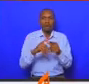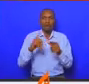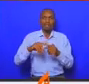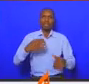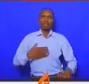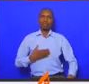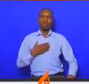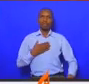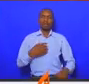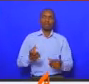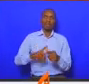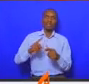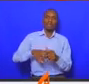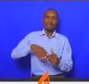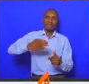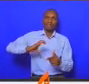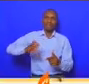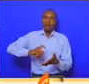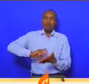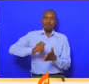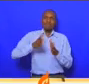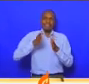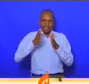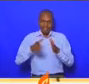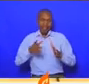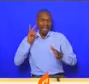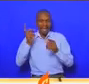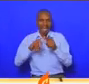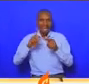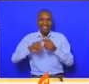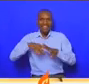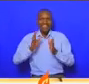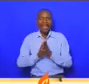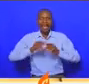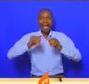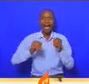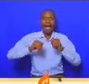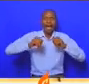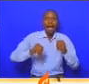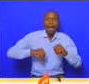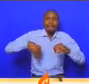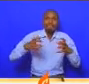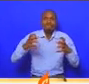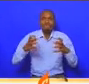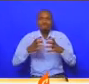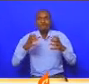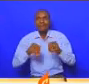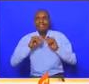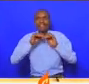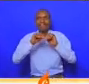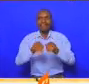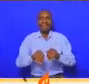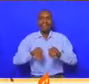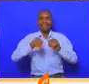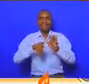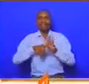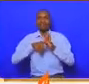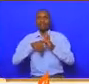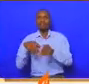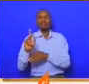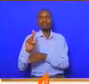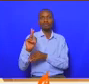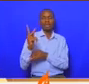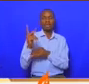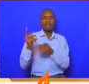mwakaunti sekretari ya kaunti ya kisi, Robert Ombasa, ni kakawa kira eme no video, eme ya kuruwa seki ombi, kigia agricultural society of Kenya, rosagiyoro,